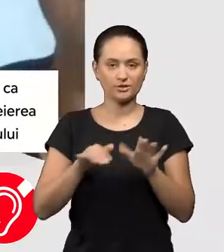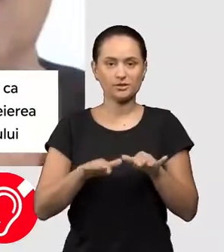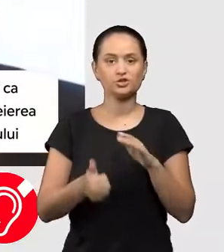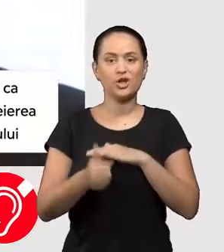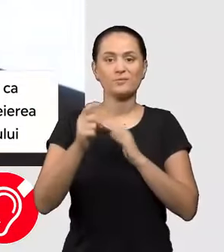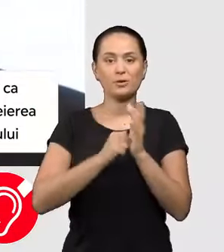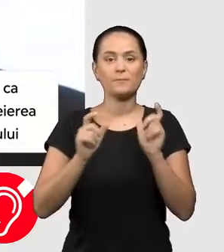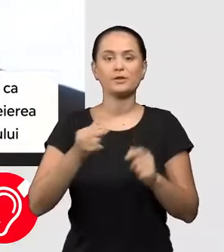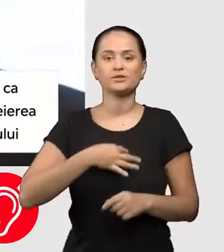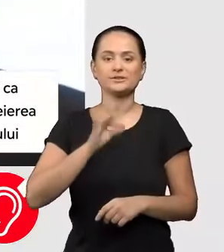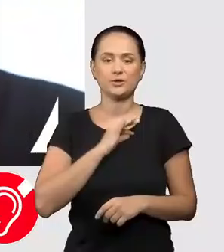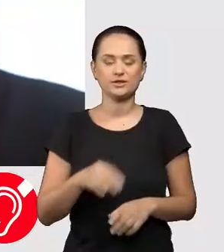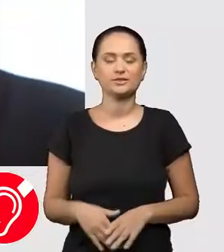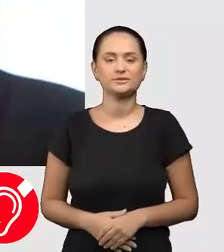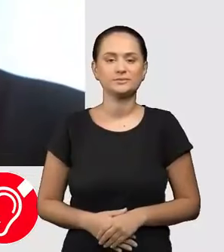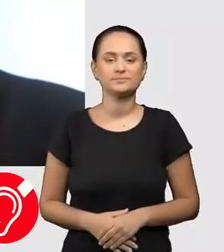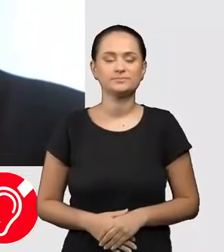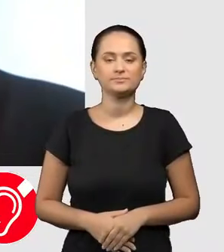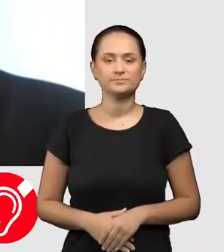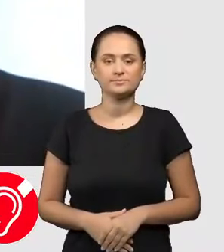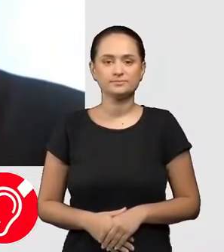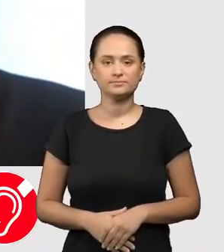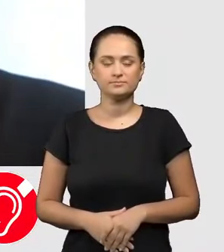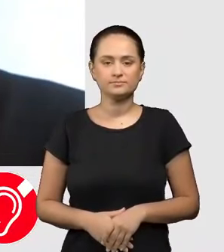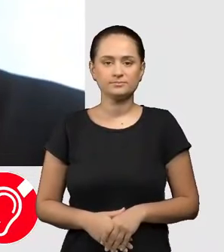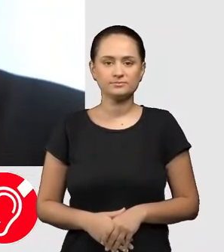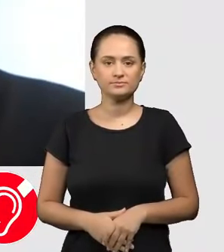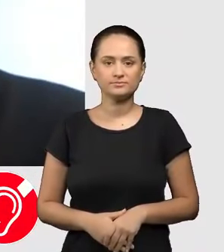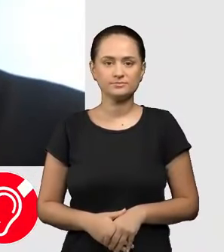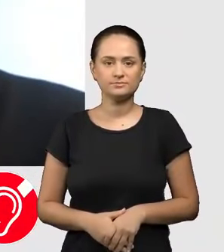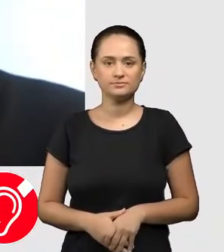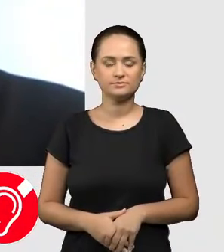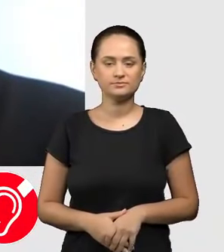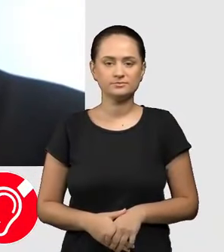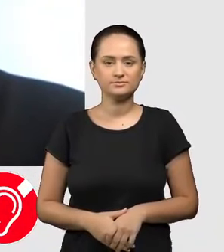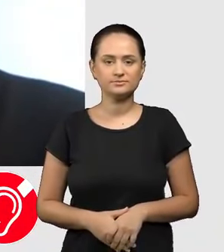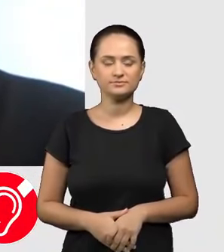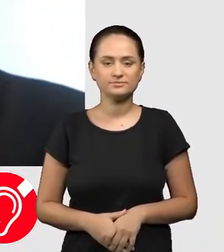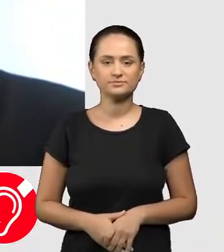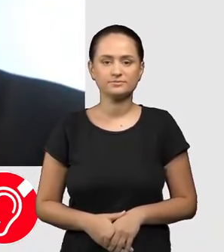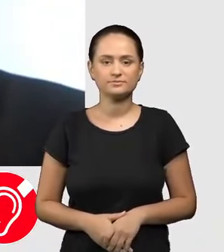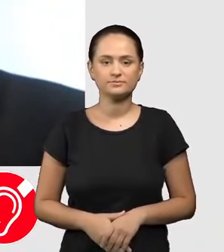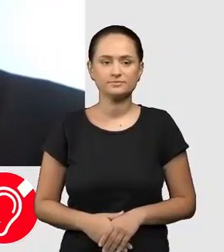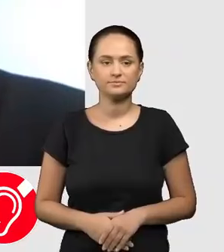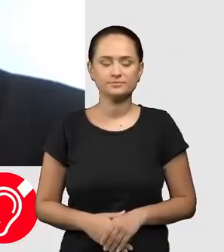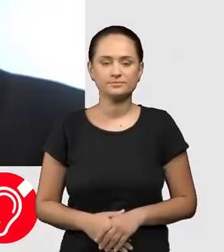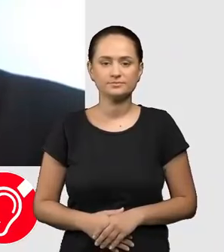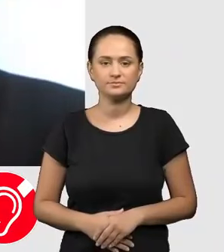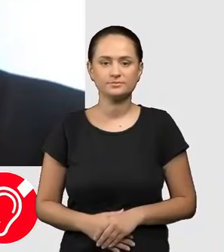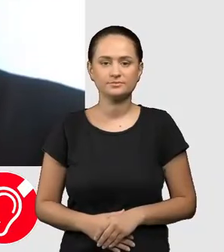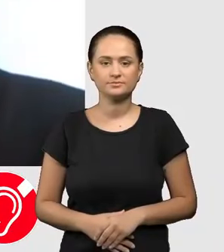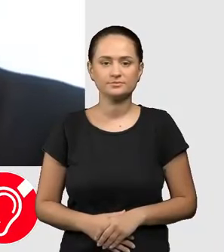la Monitorul Apărării și Securității. Bună dimineața, Florin! Cu ce promisiuni pleacă Netanyahu din Statele Unite? Și-a atins